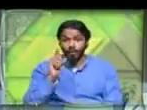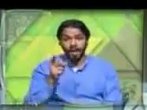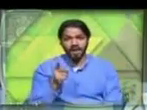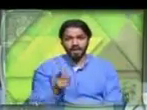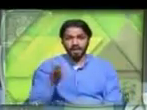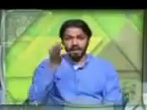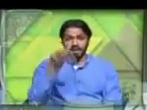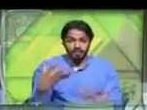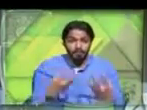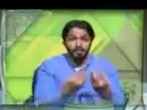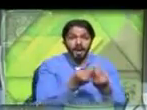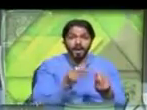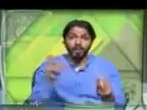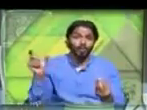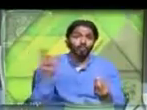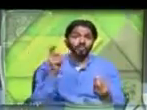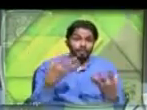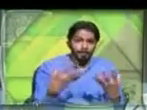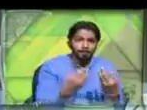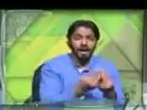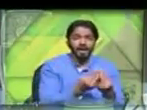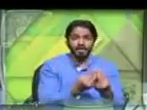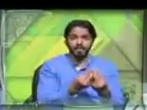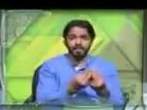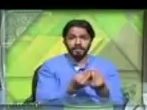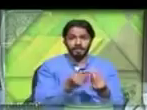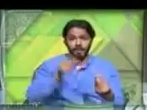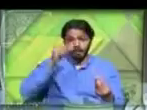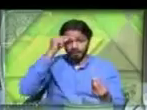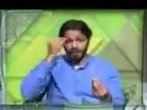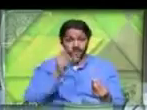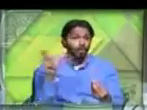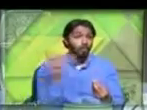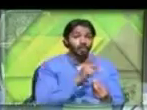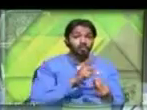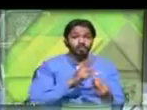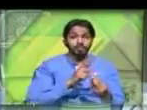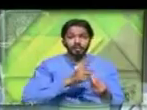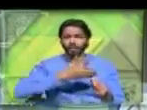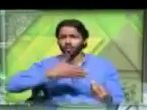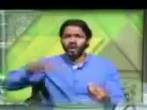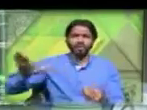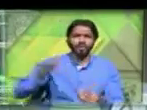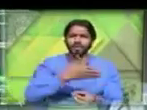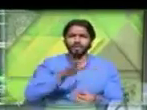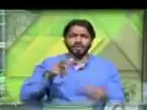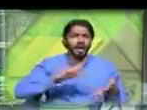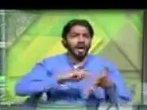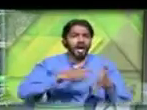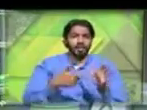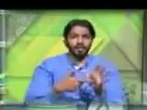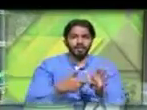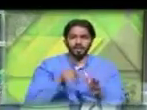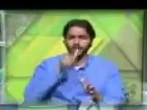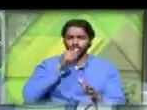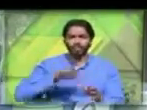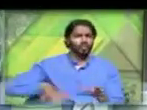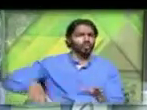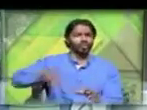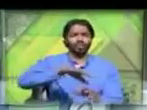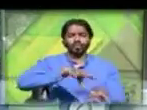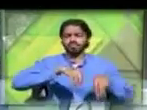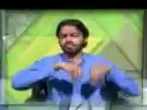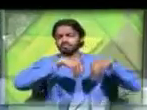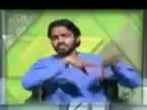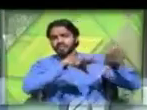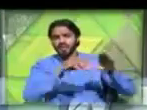جماعة المسلمين وإمامهم. قال: فإن لم يكن لهم جماعة ولا إمام، قال: فاعتزل تلك